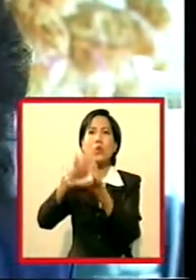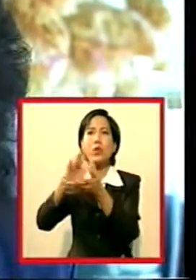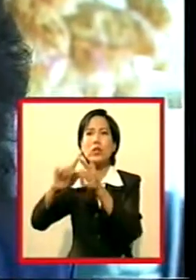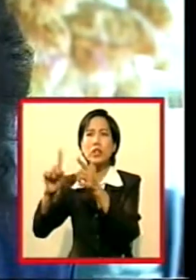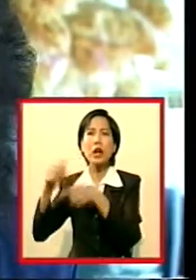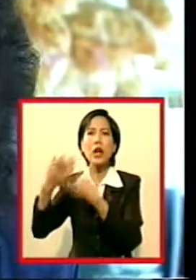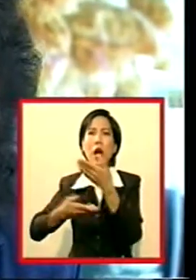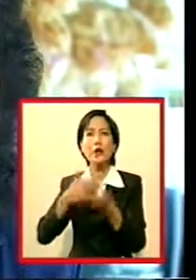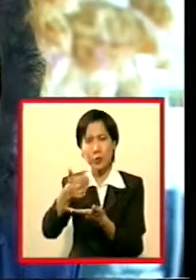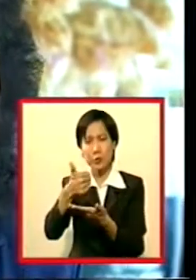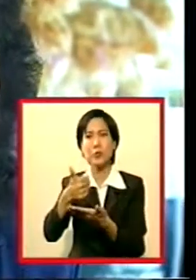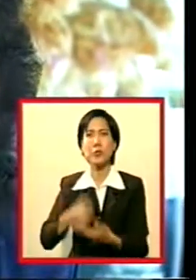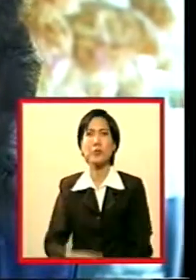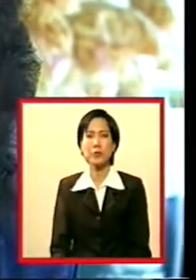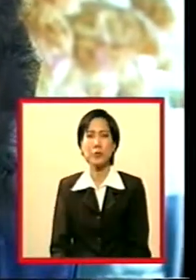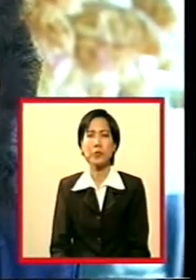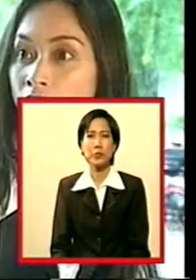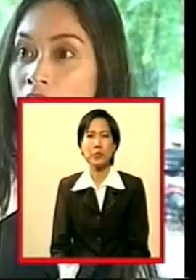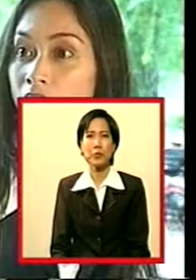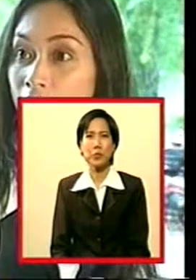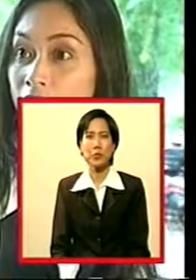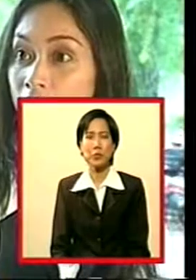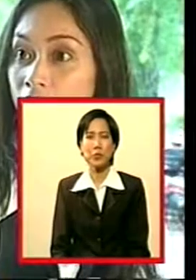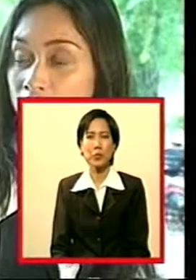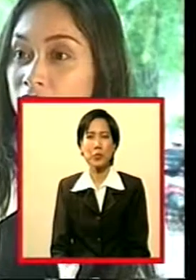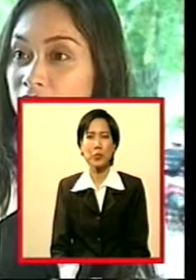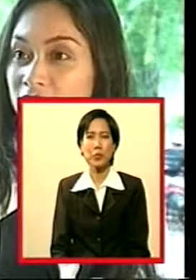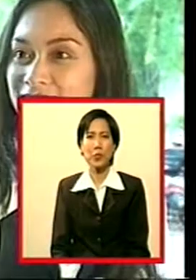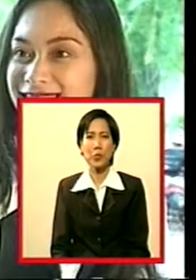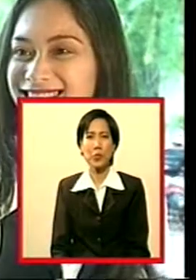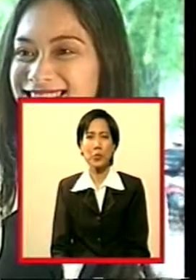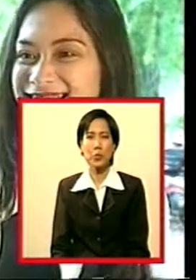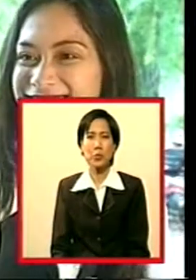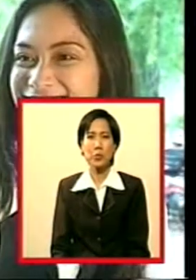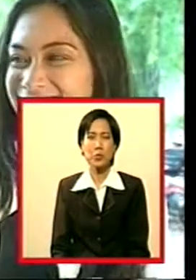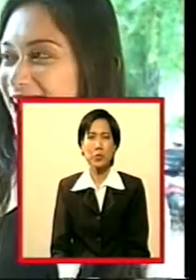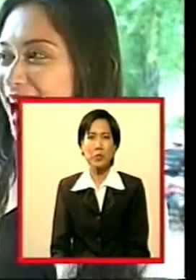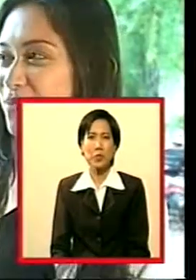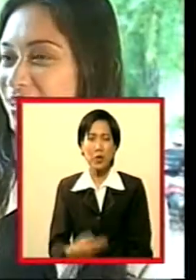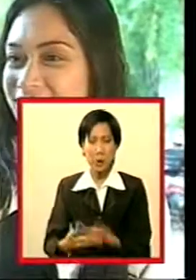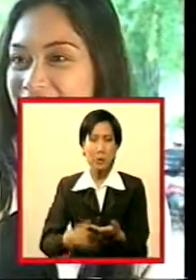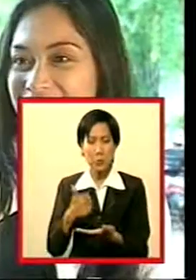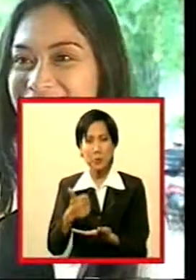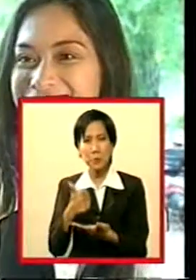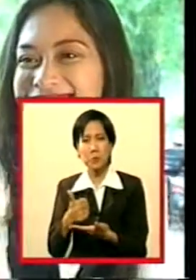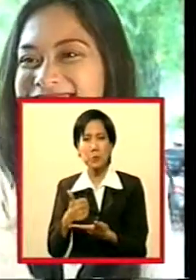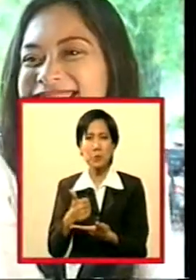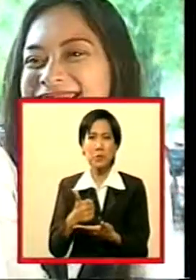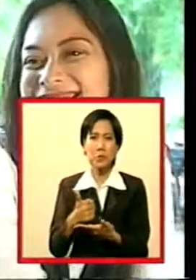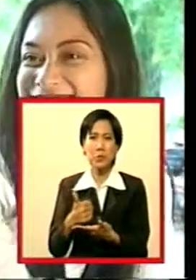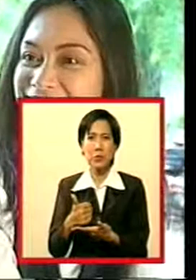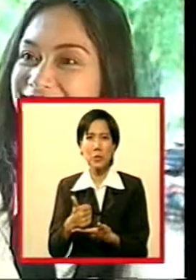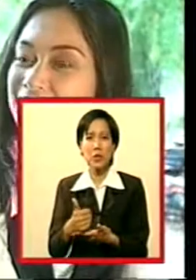ไปด้วยค่ะขายดีด้วยค่ะ อ๋อ ขายดีส่ง เยอะดี น่าขายบ้างเนอะ